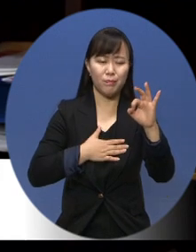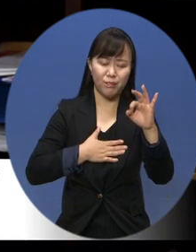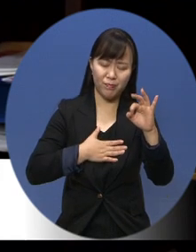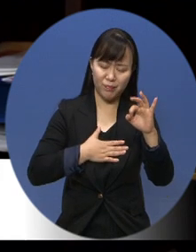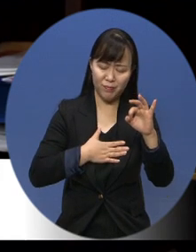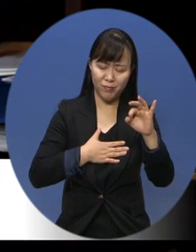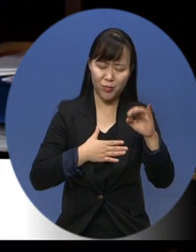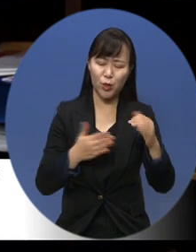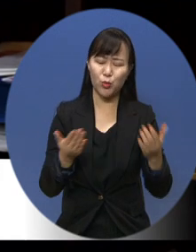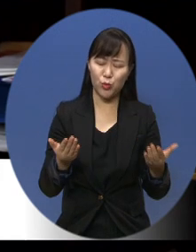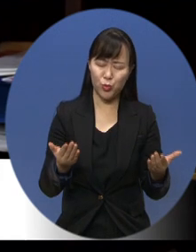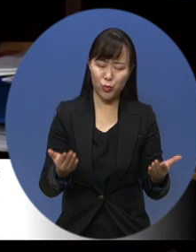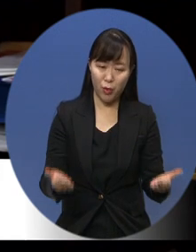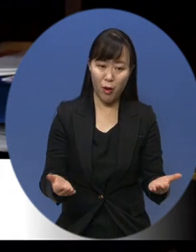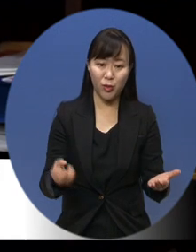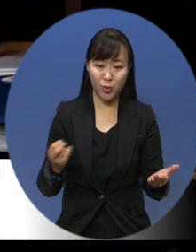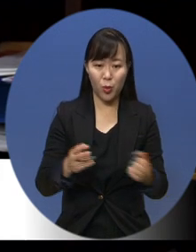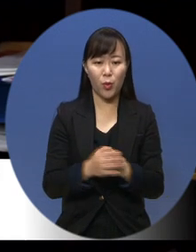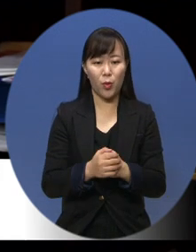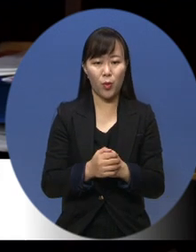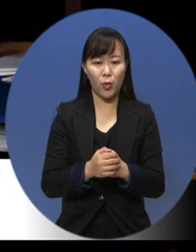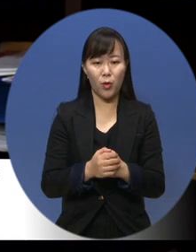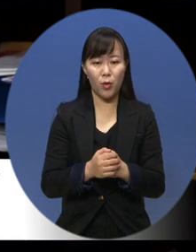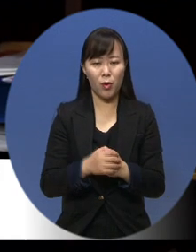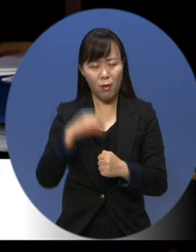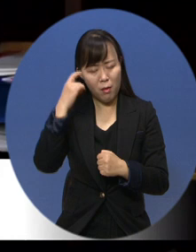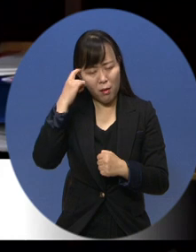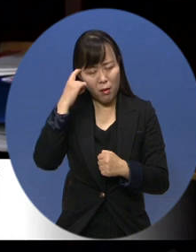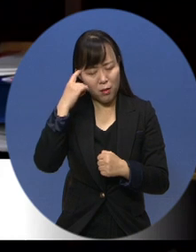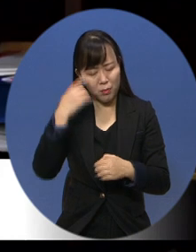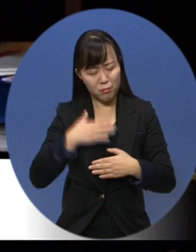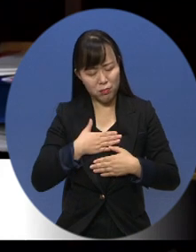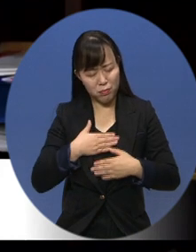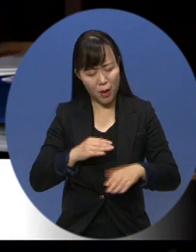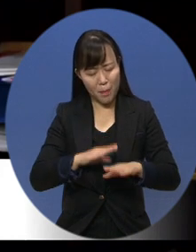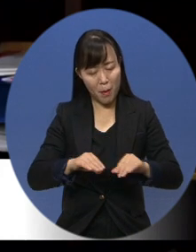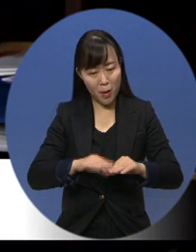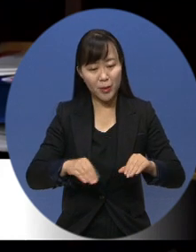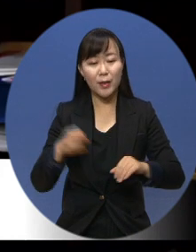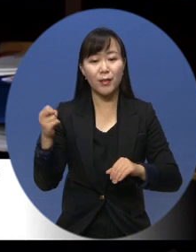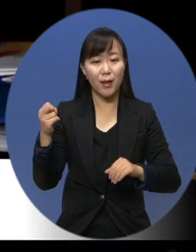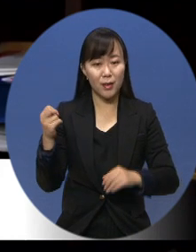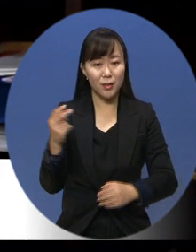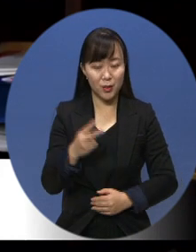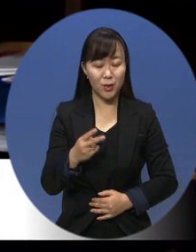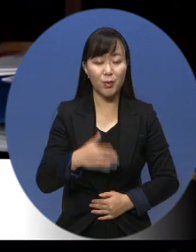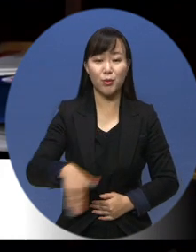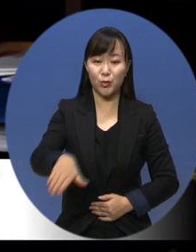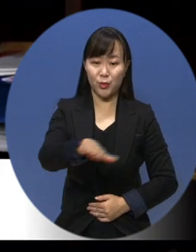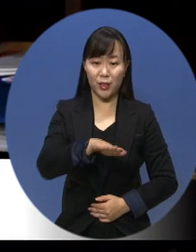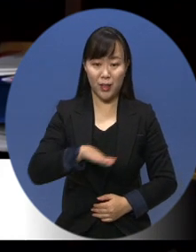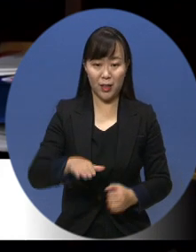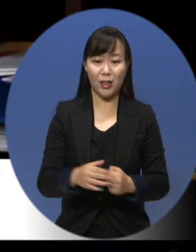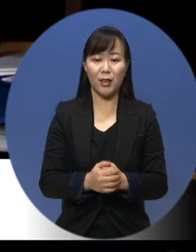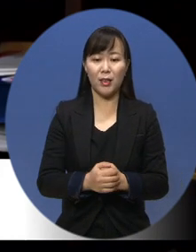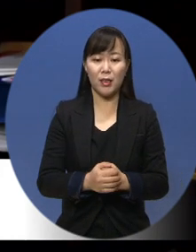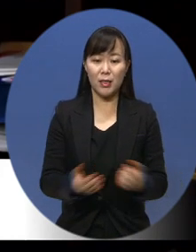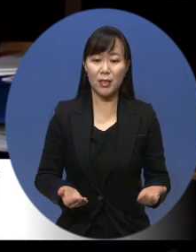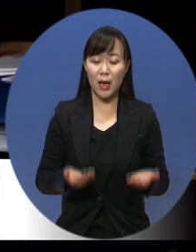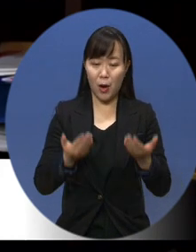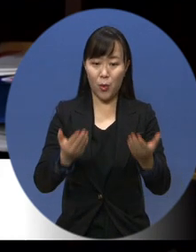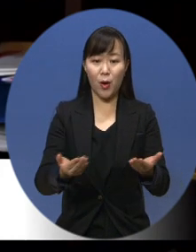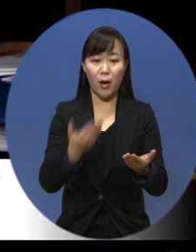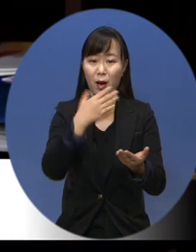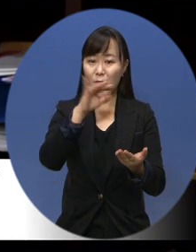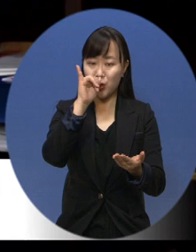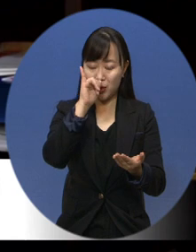쉬고 또 정신적으로 표를 부르면서 다시 한번 우리가 어좌 봉사할 수